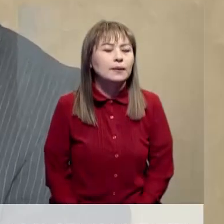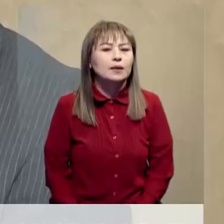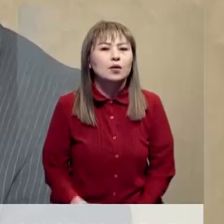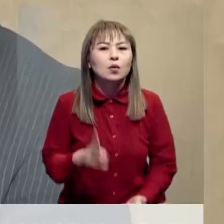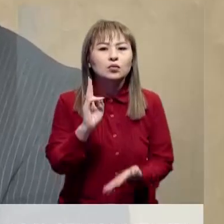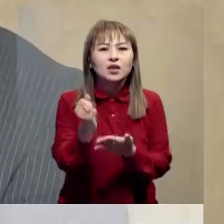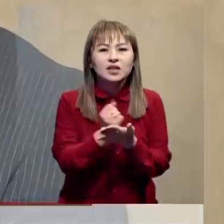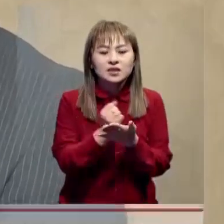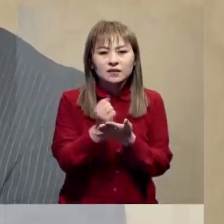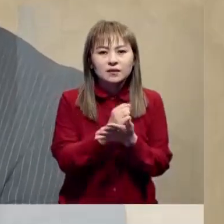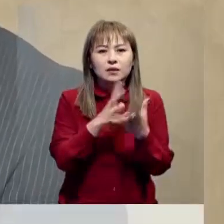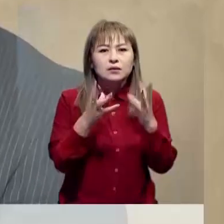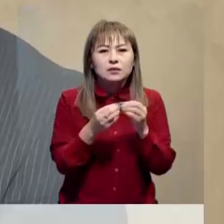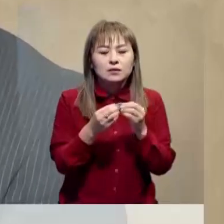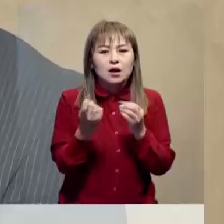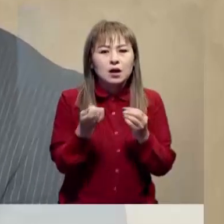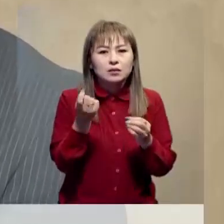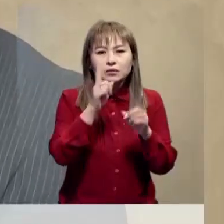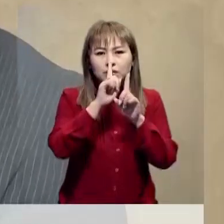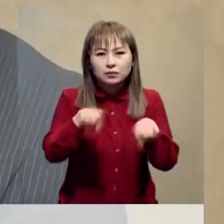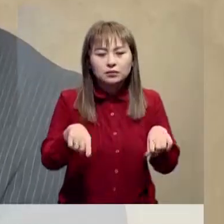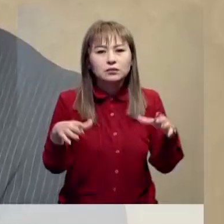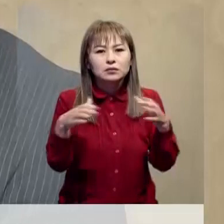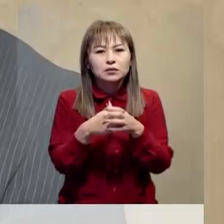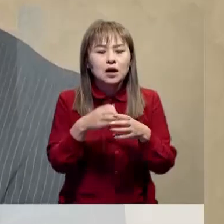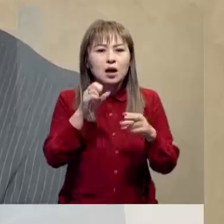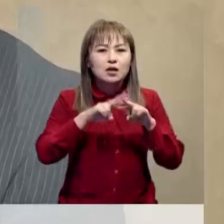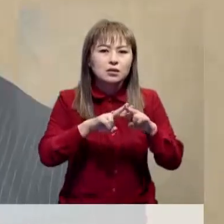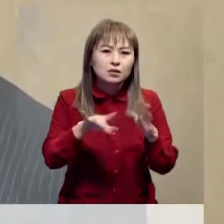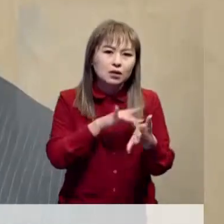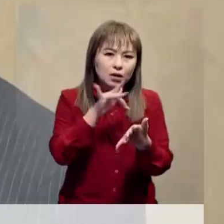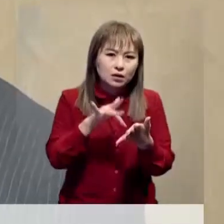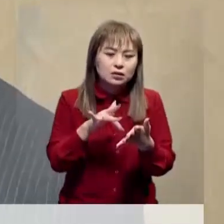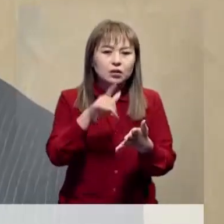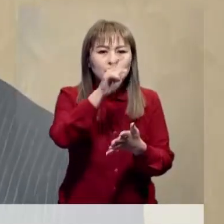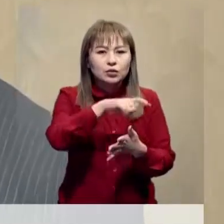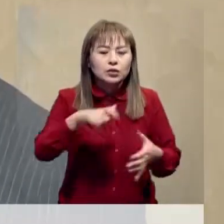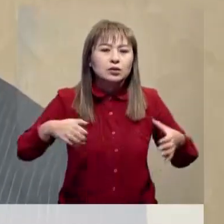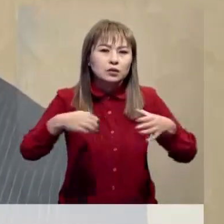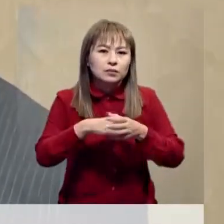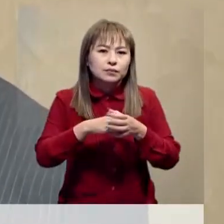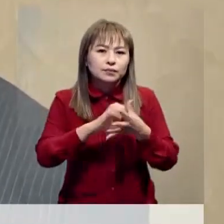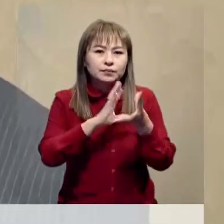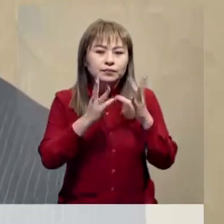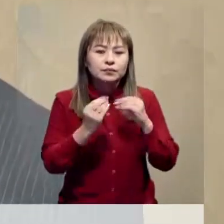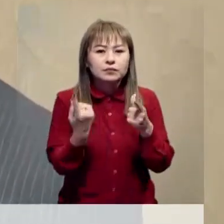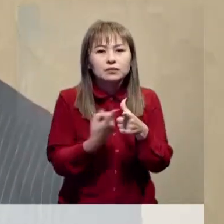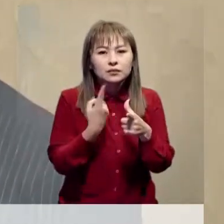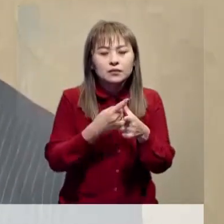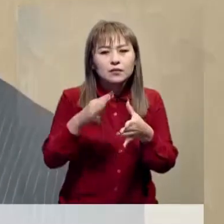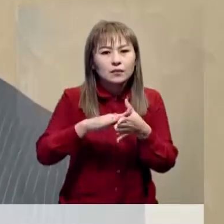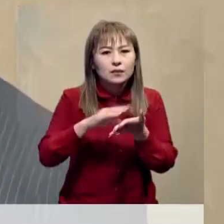жастар көп, аз емес. Алда келатқан ол Астана қаласы болып отыр. Үміткерлердің аты-жөндері